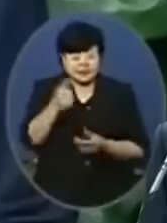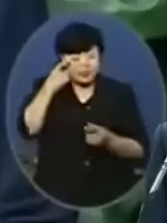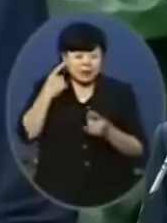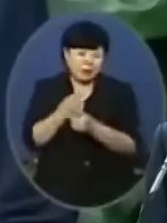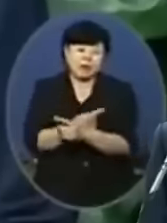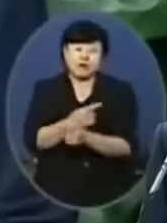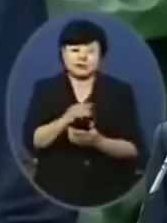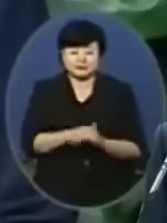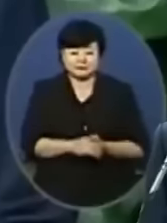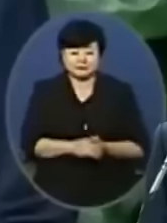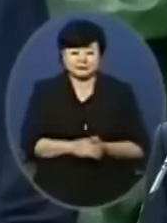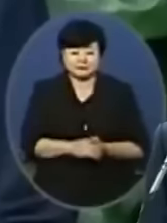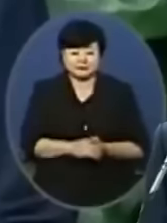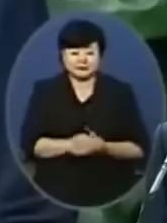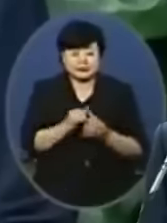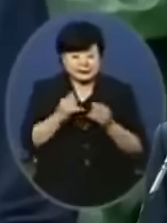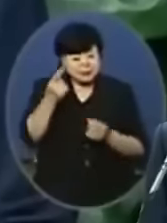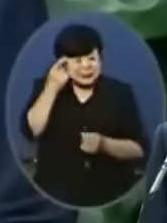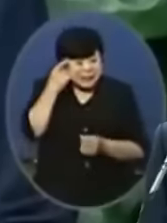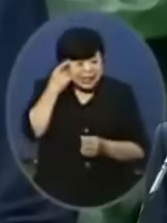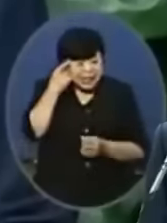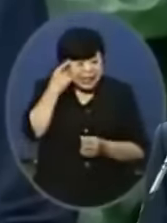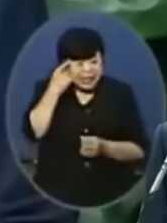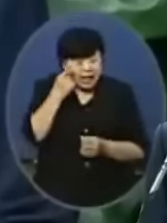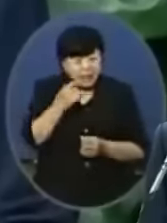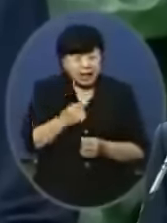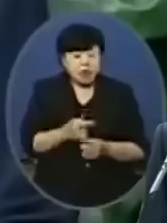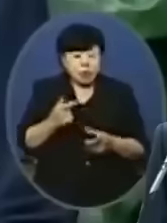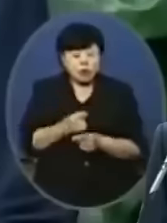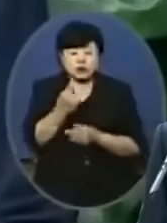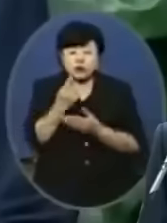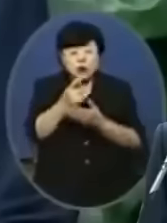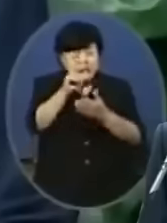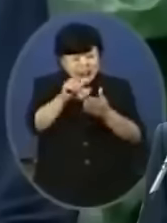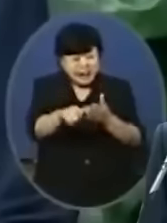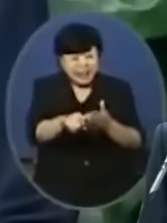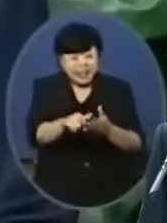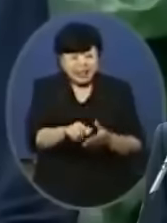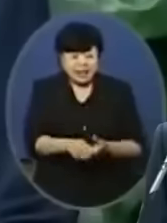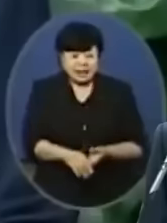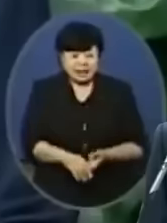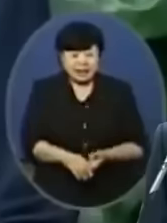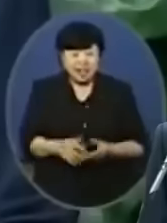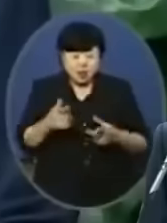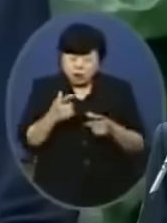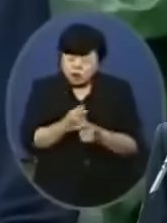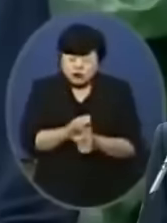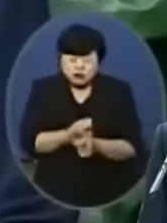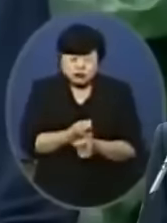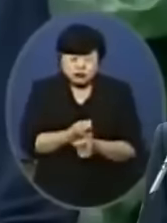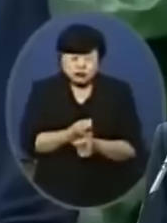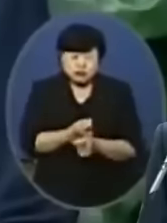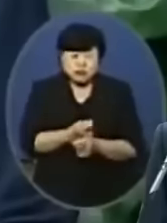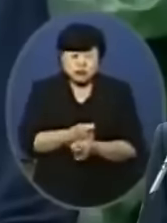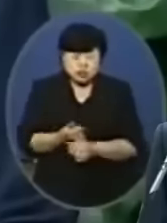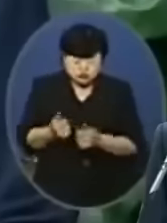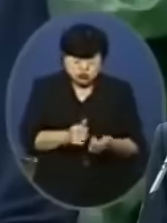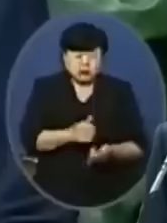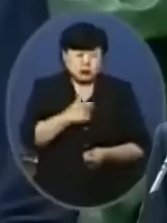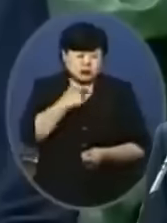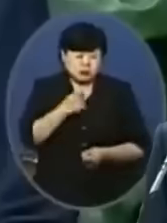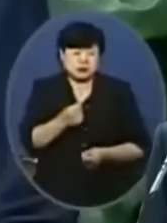것입니다. 생각을 바꾸라. 인간의 생각으로서는 원수가 오면 제 원수를 그냥